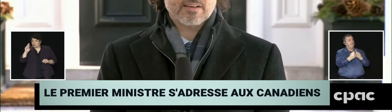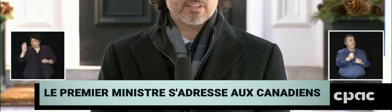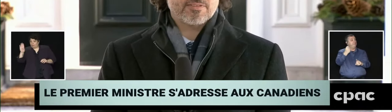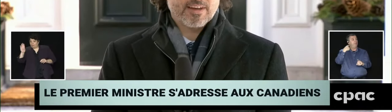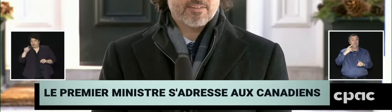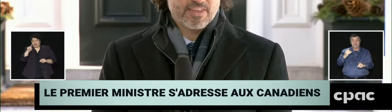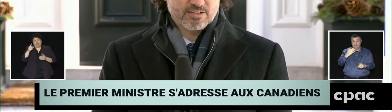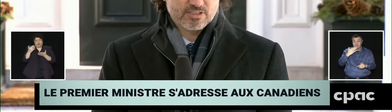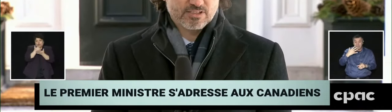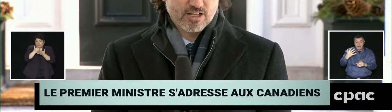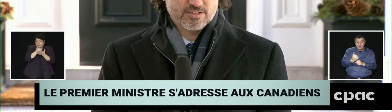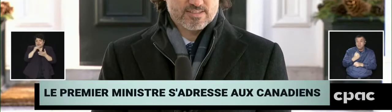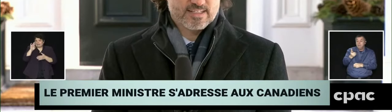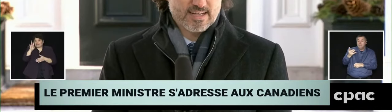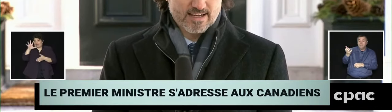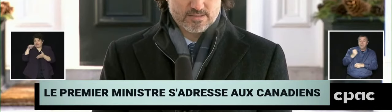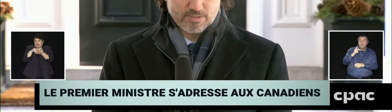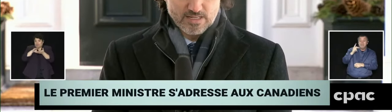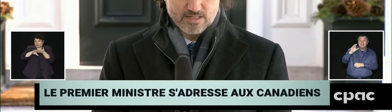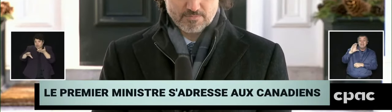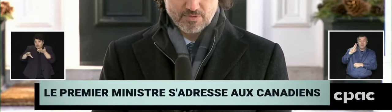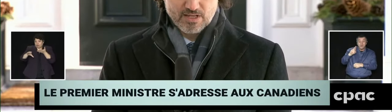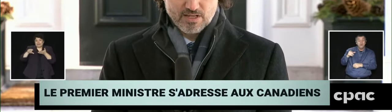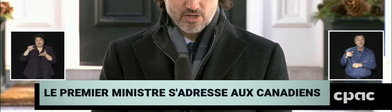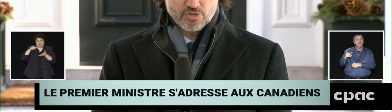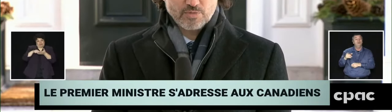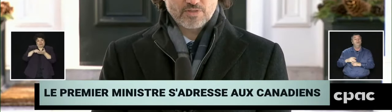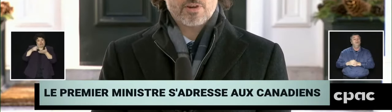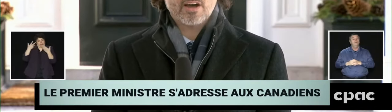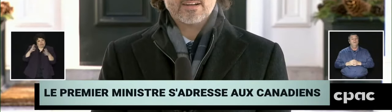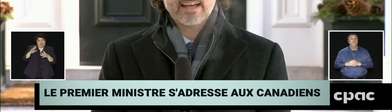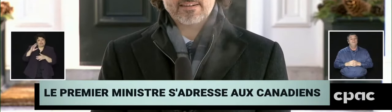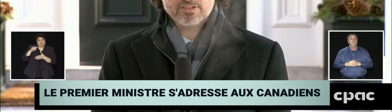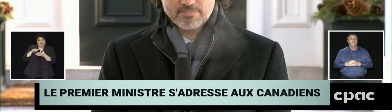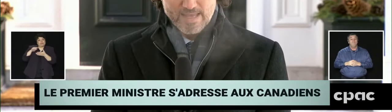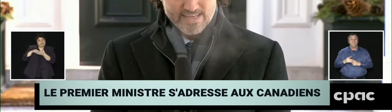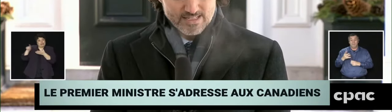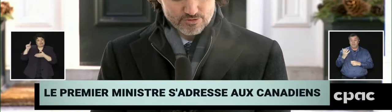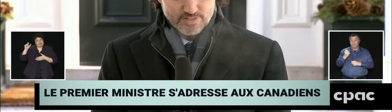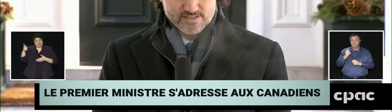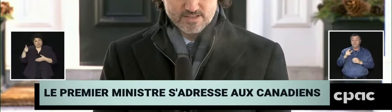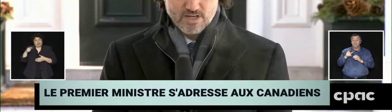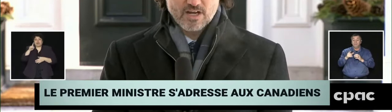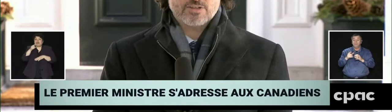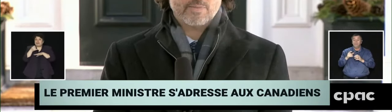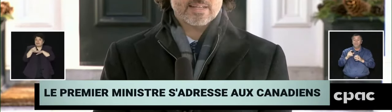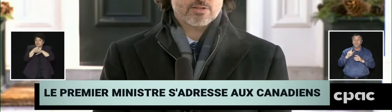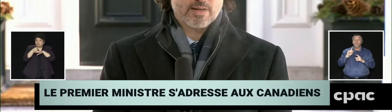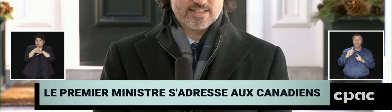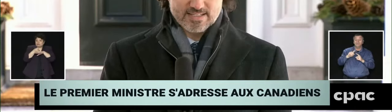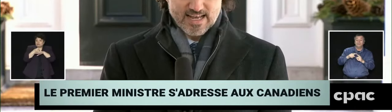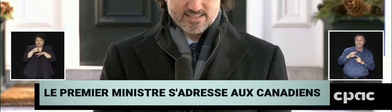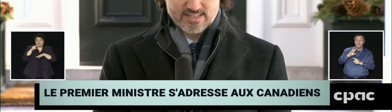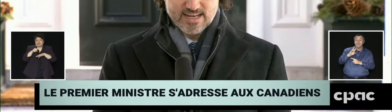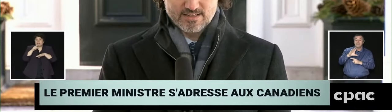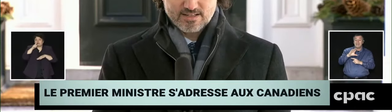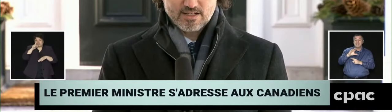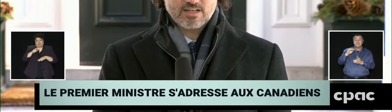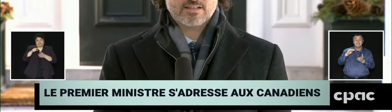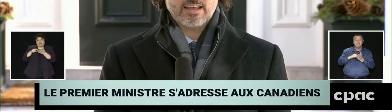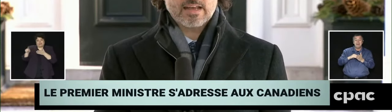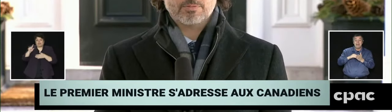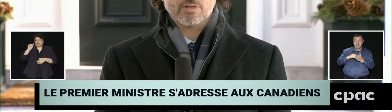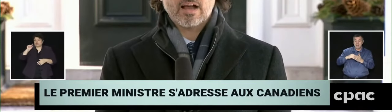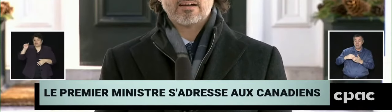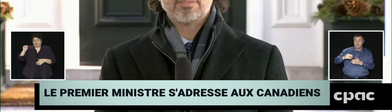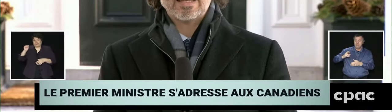to $75,000 in taxable income, you will not have to pay interest on 2020 tax debt